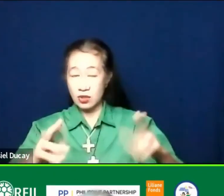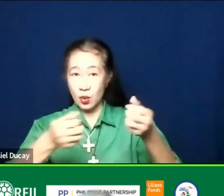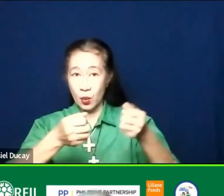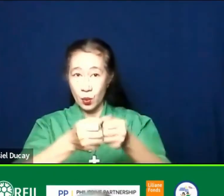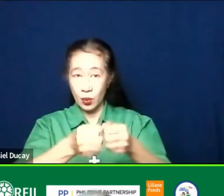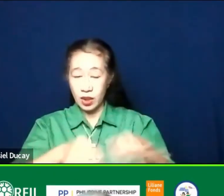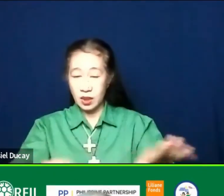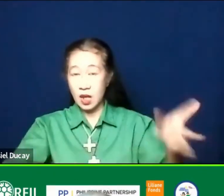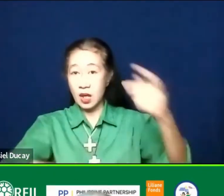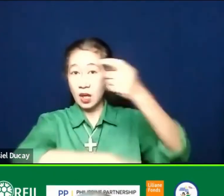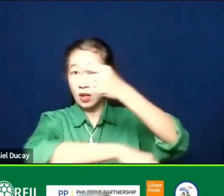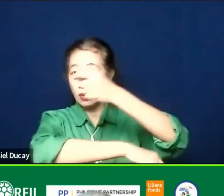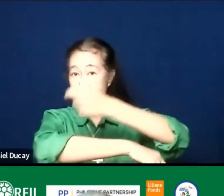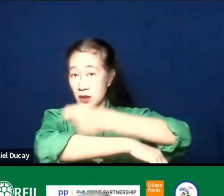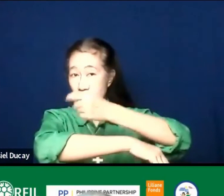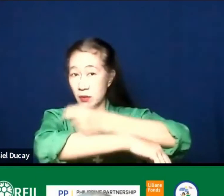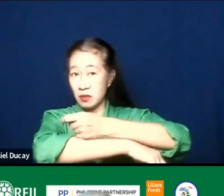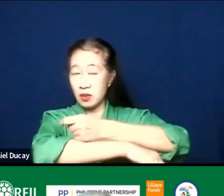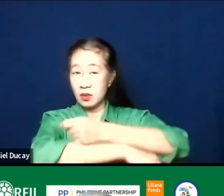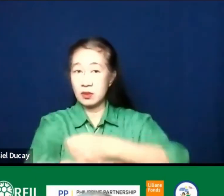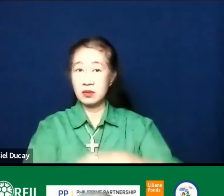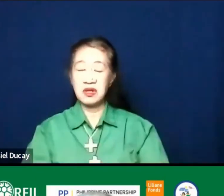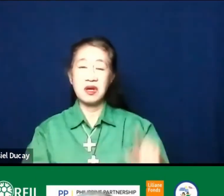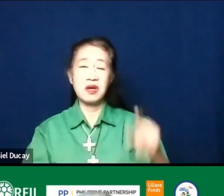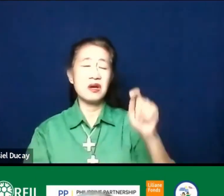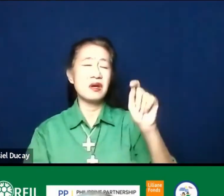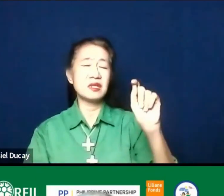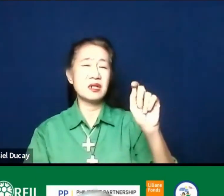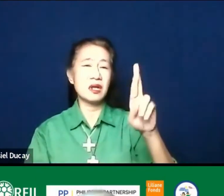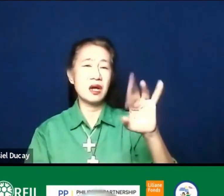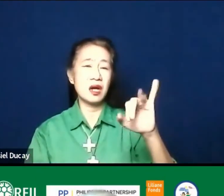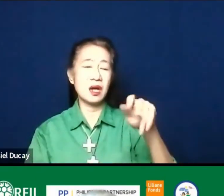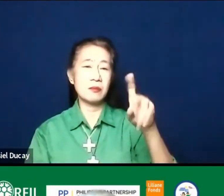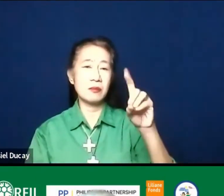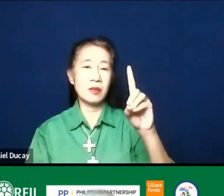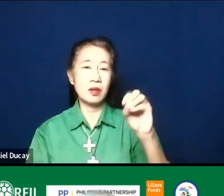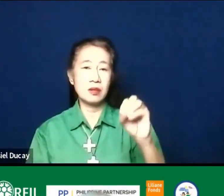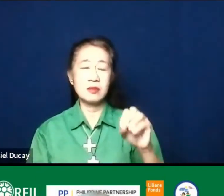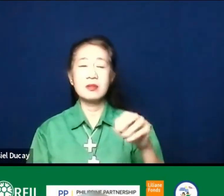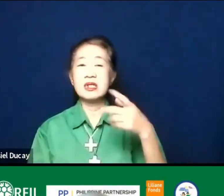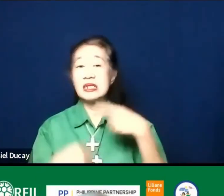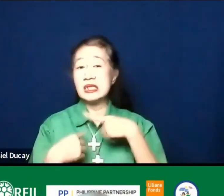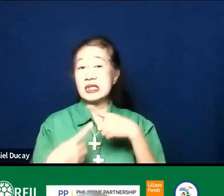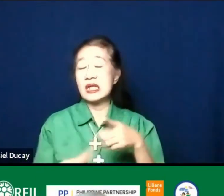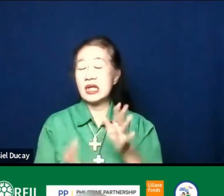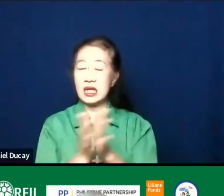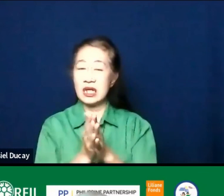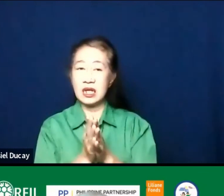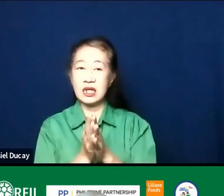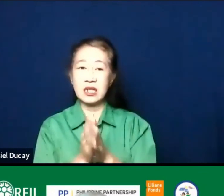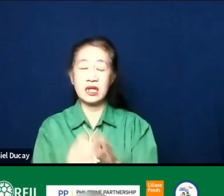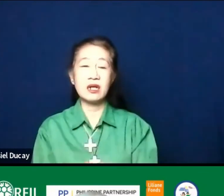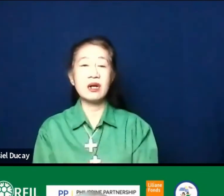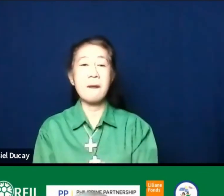Tripod position pa rin po ang best position po sa ganun. Yan kanina just natin, Teacher Mark, yung triangle of life, di